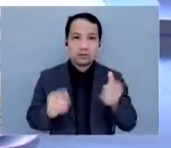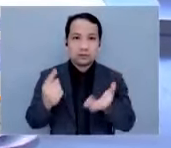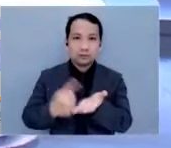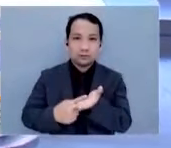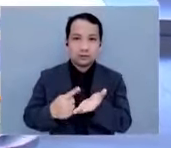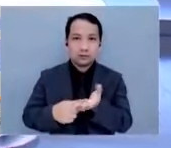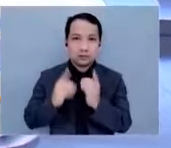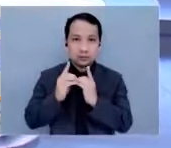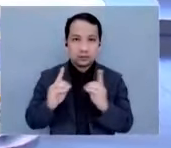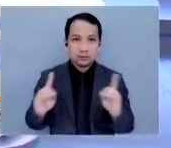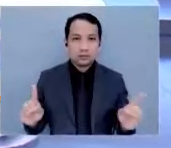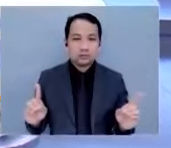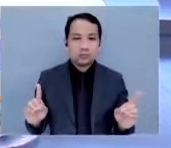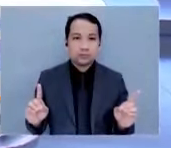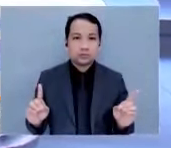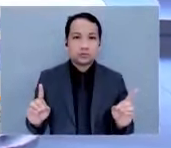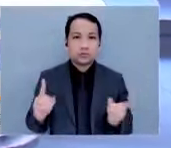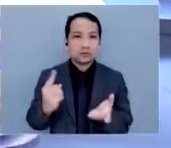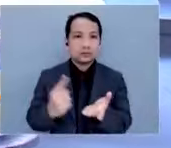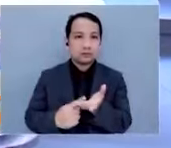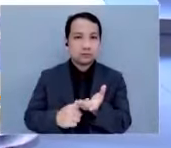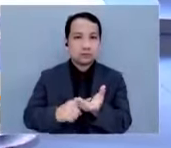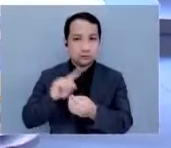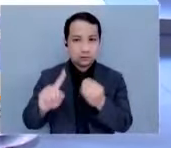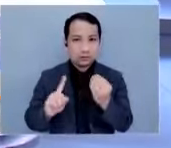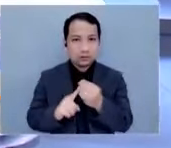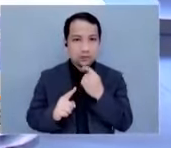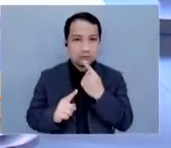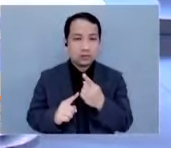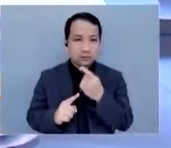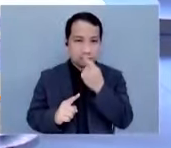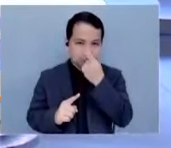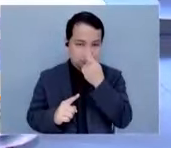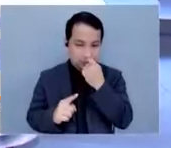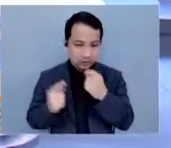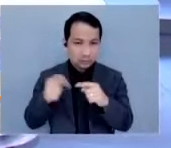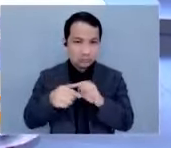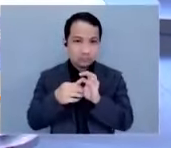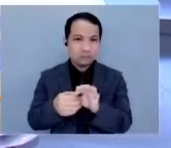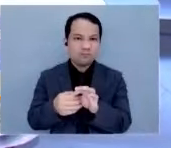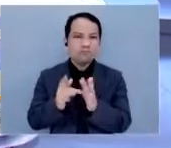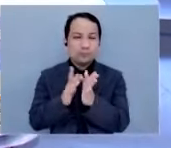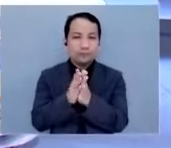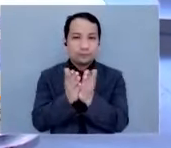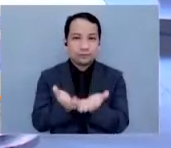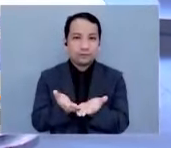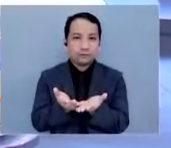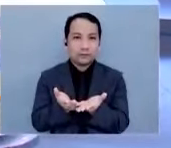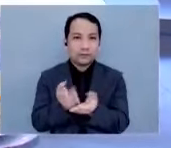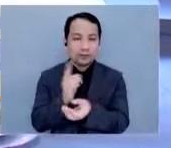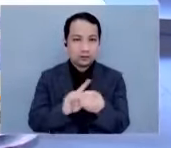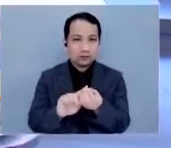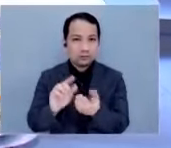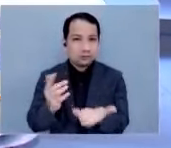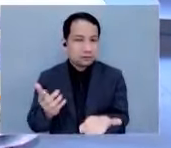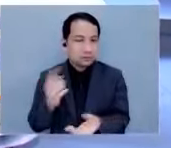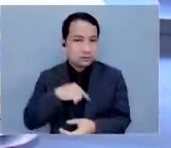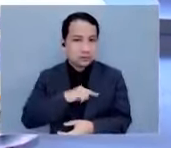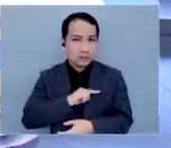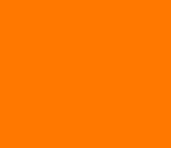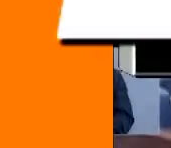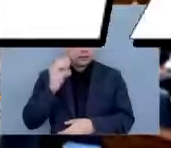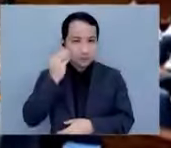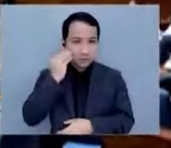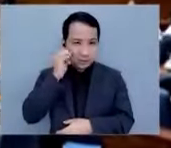bill. Binagdebatehan nila kung may sinabing till death do us part sa Biblia. Nasa frontline ang balitang yan si Marian